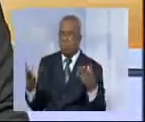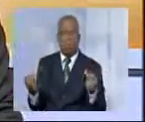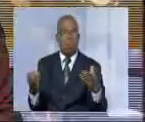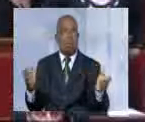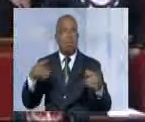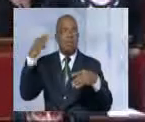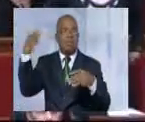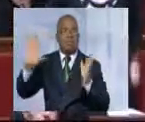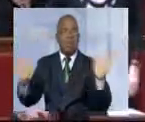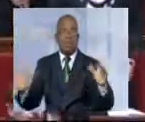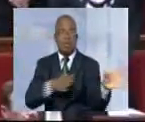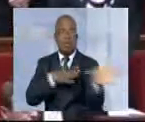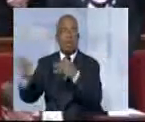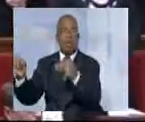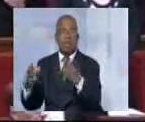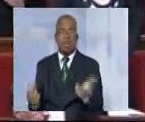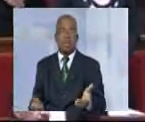avril.